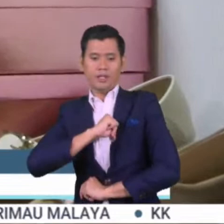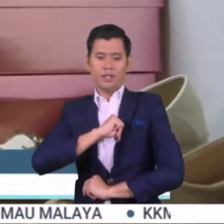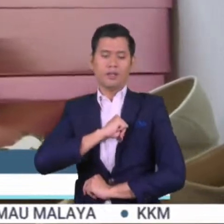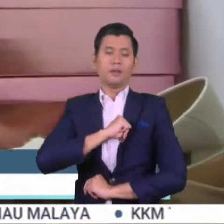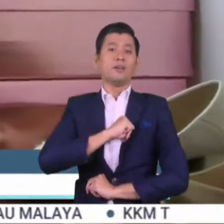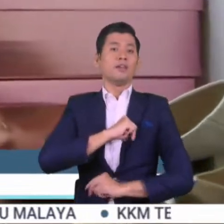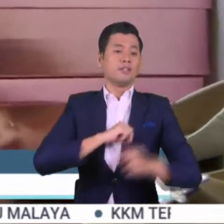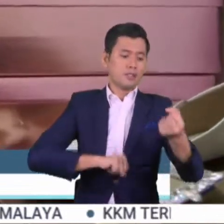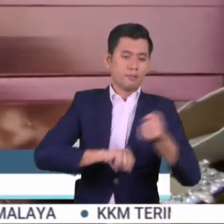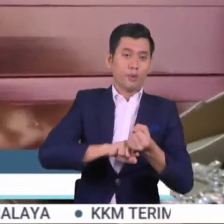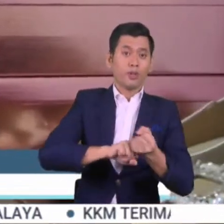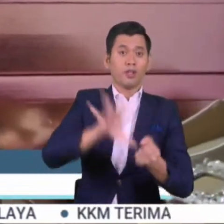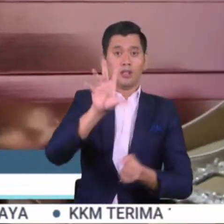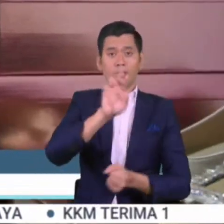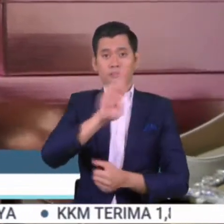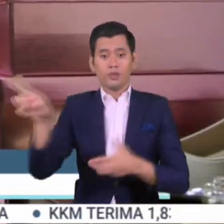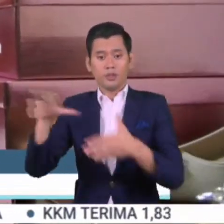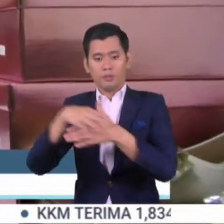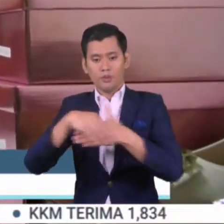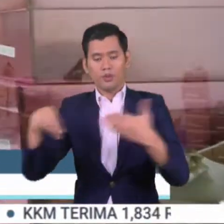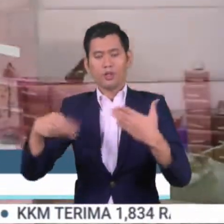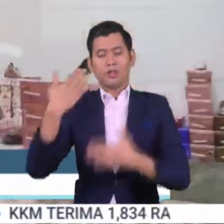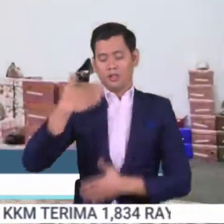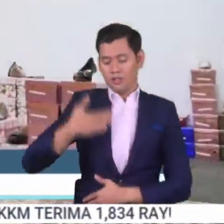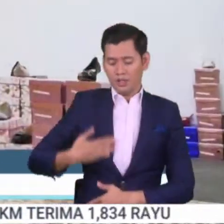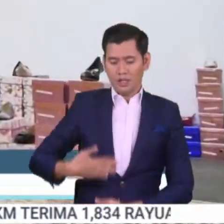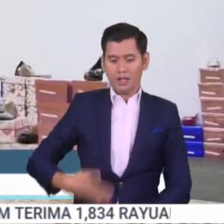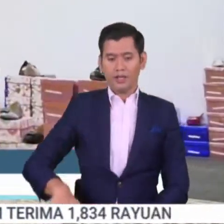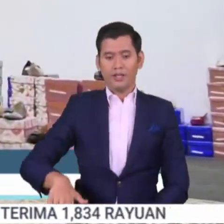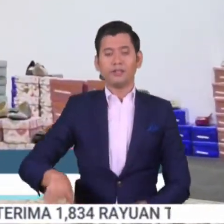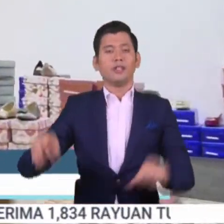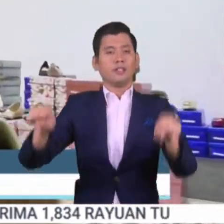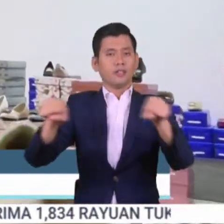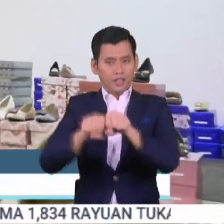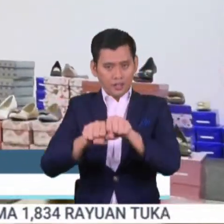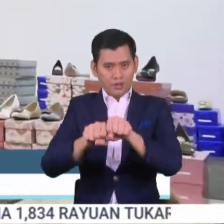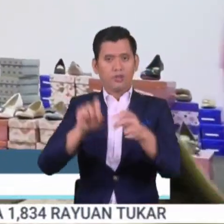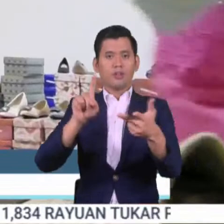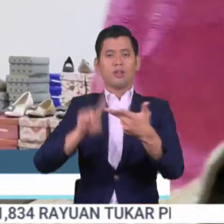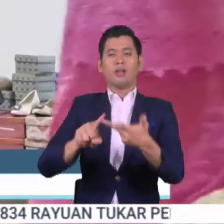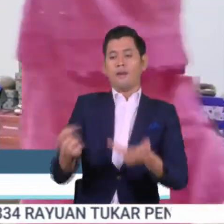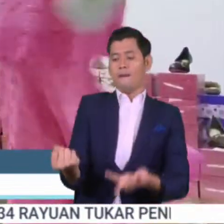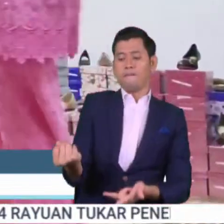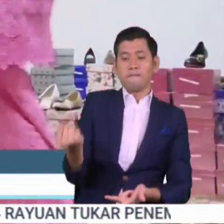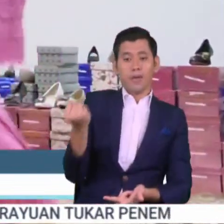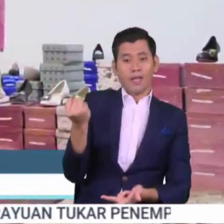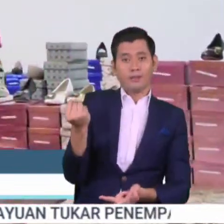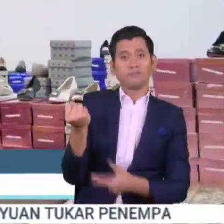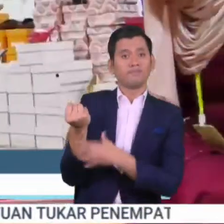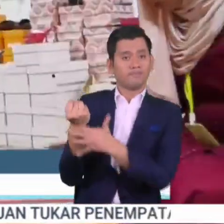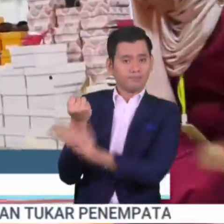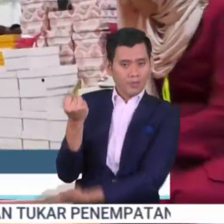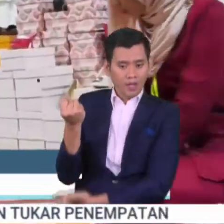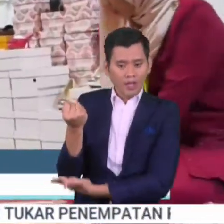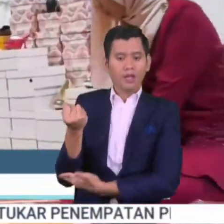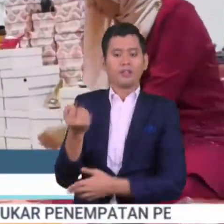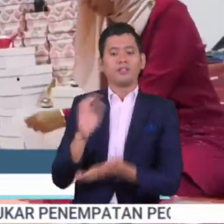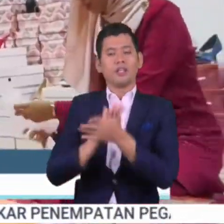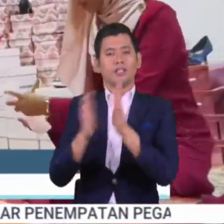sebanyak RM5,000, perniagaan kain pasang, kasut dan beg kini mampu menjana